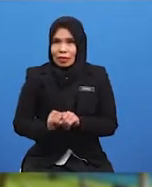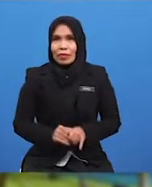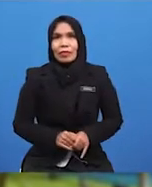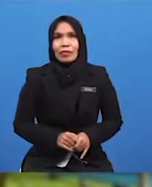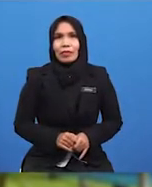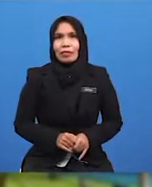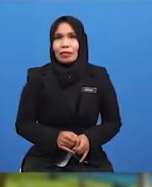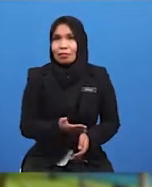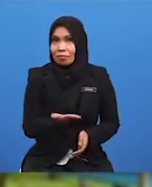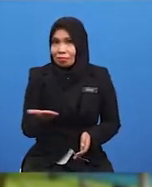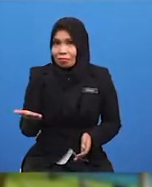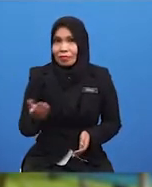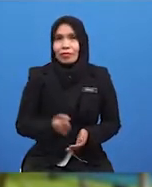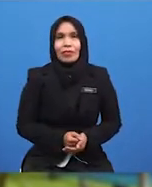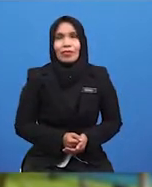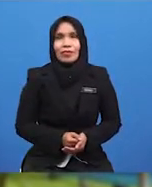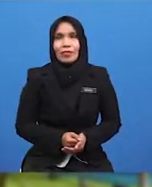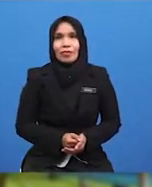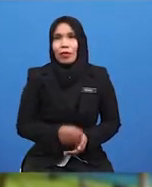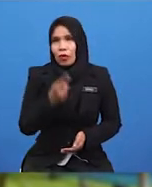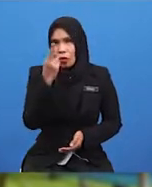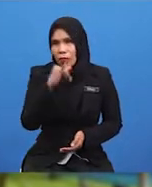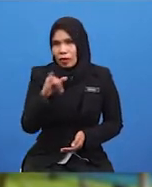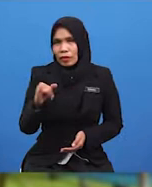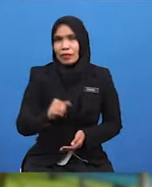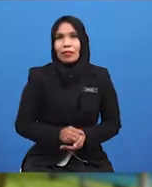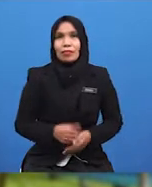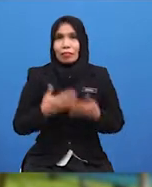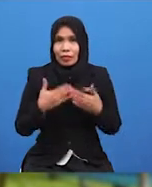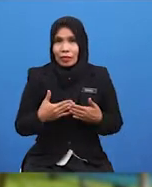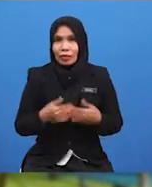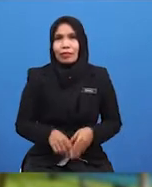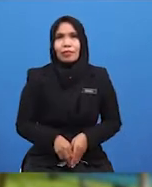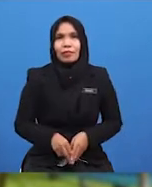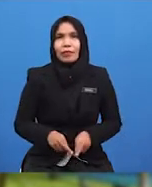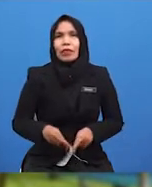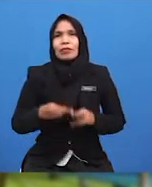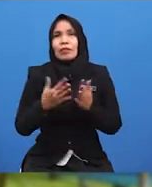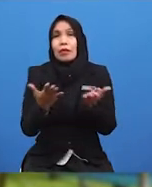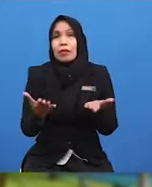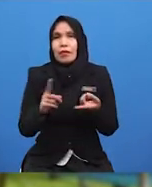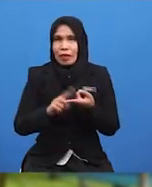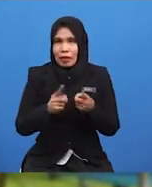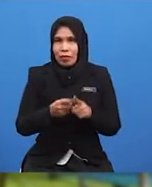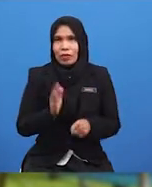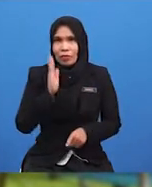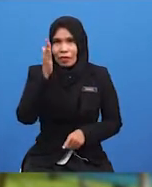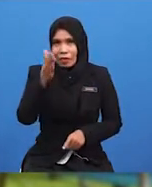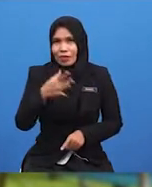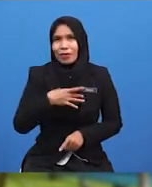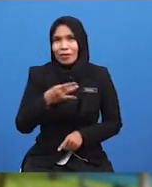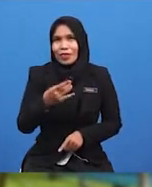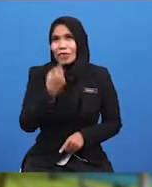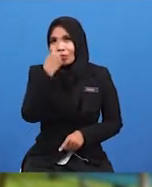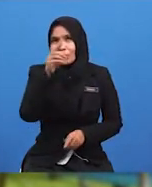hormati diri sudah pastinya ramai kawan Suke anda untuk